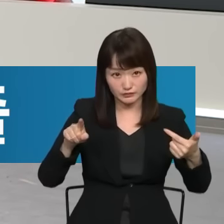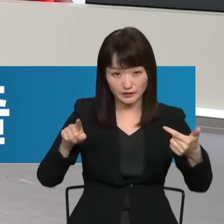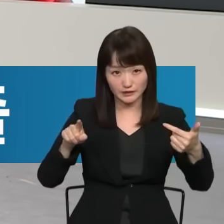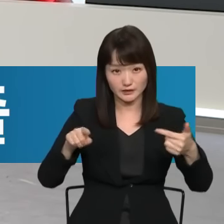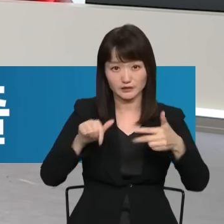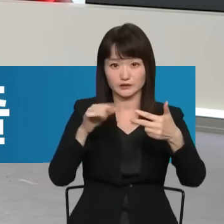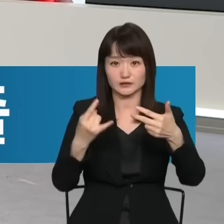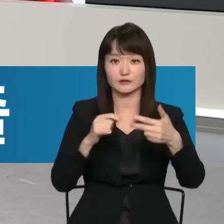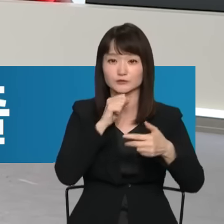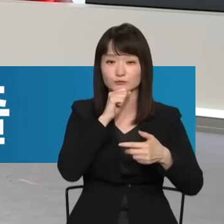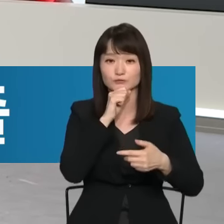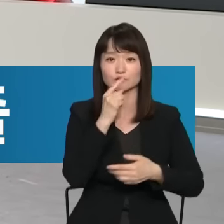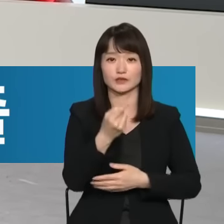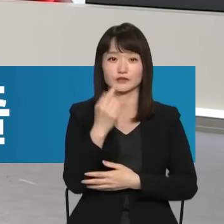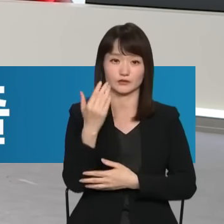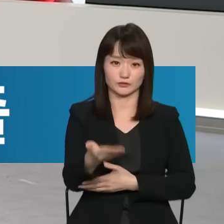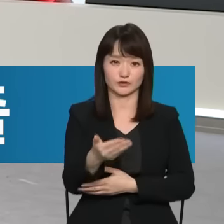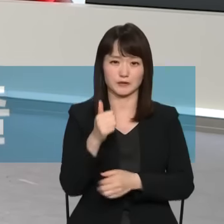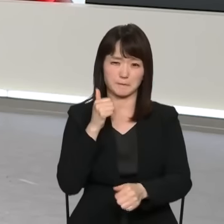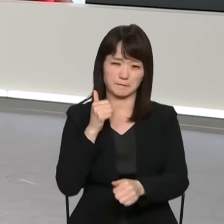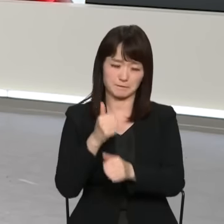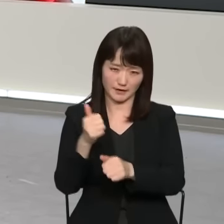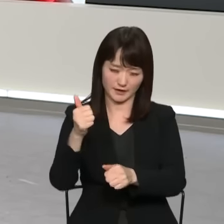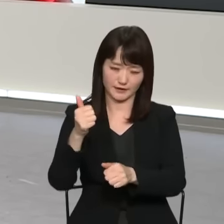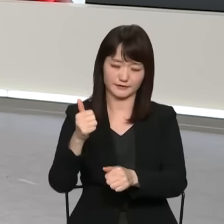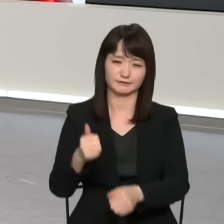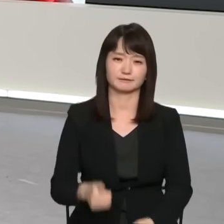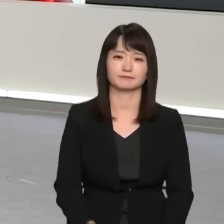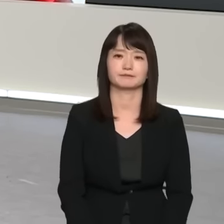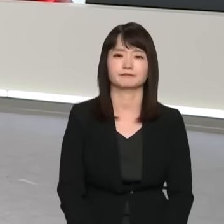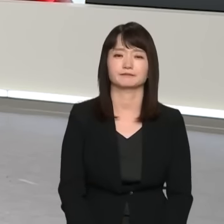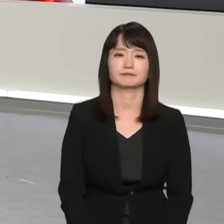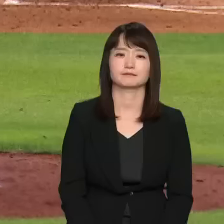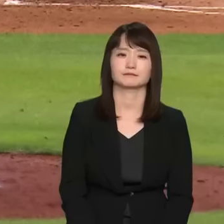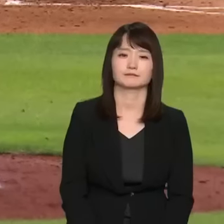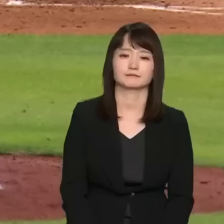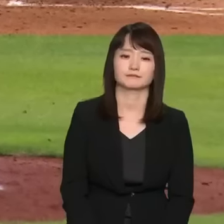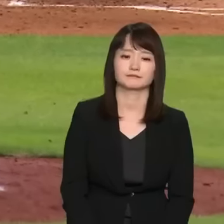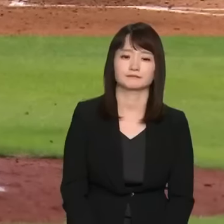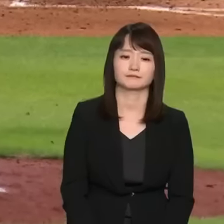한 점만 내주면서 승리를 만들어냈습니다. 홍지훈 기자입니다.